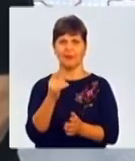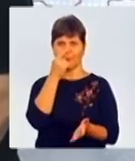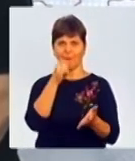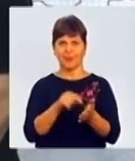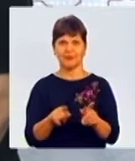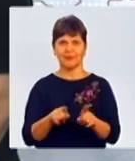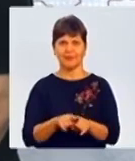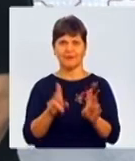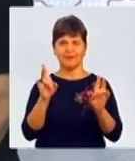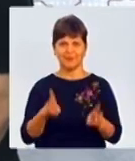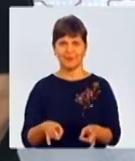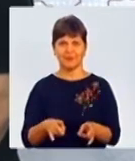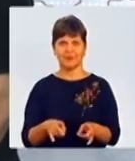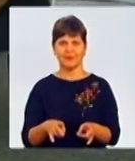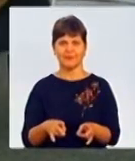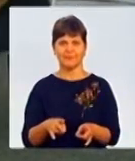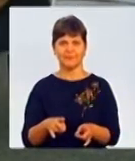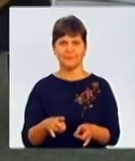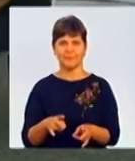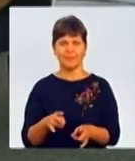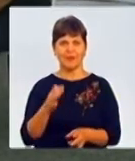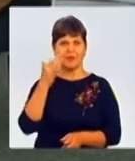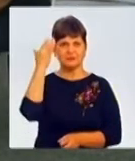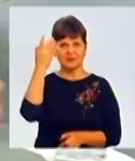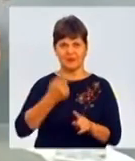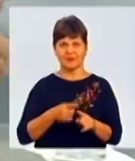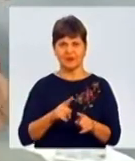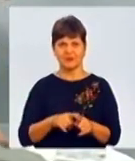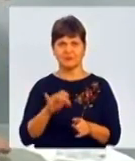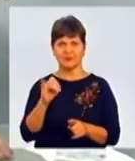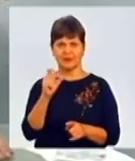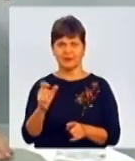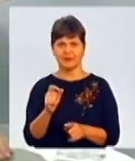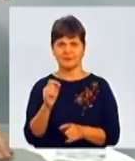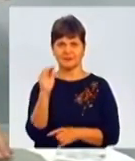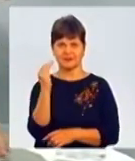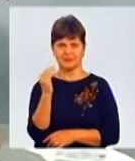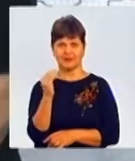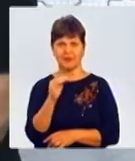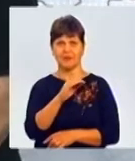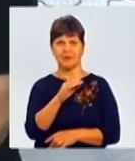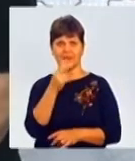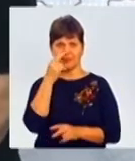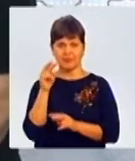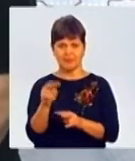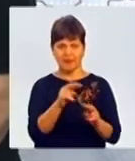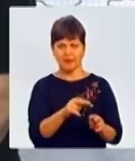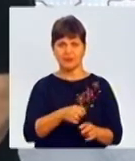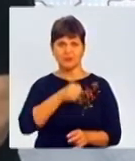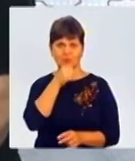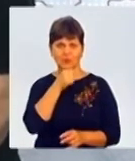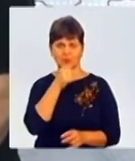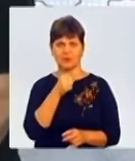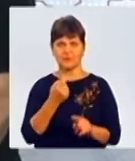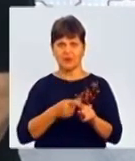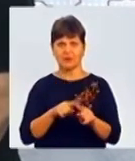випадки, коли врятувати вже не вдалося. Під наглядом дорослих, начебто з засобами для того,